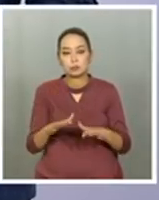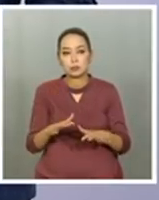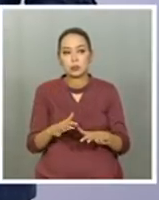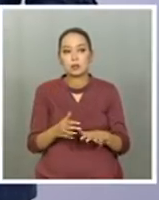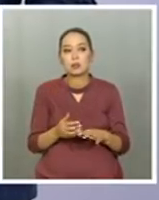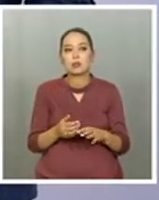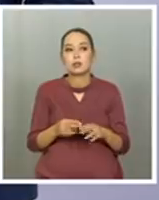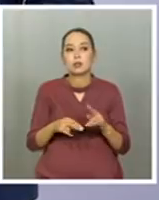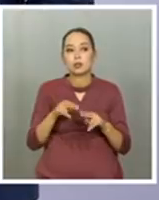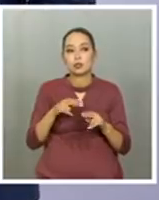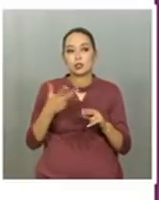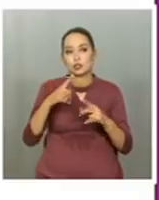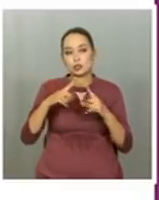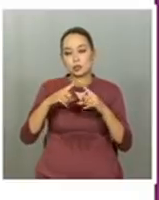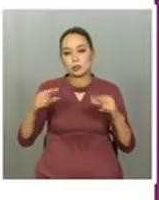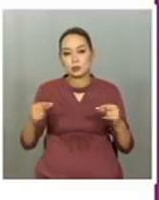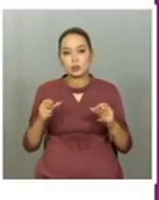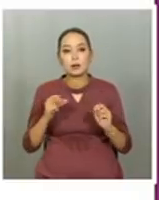қалай аталды?